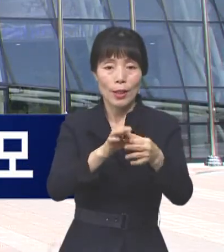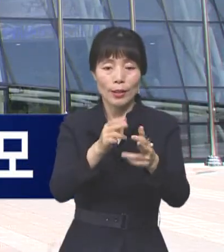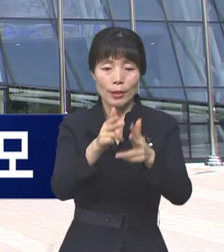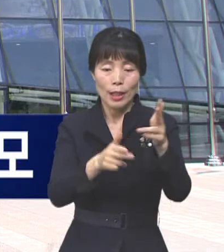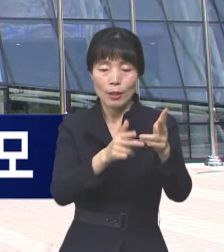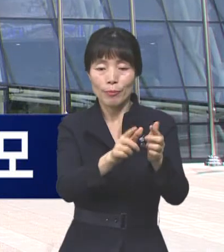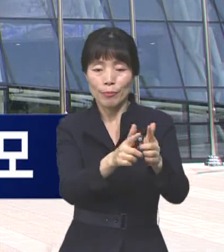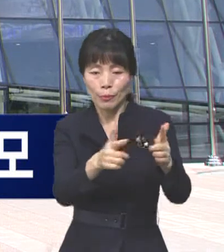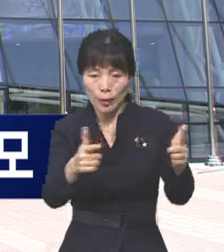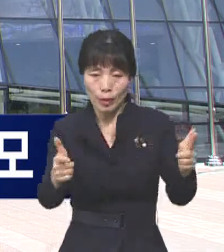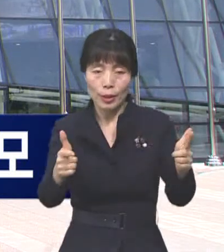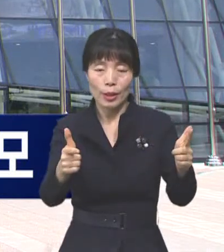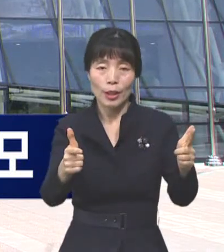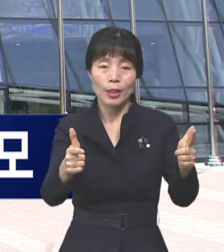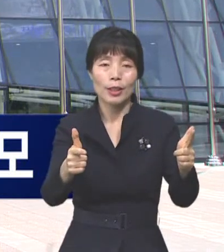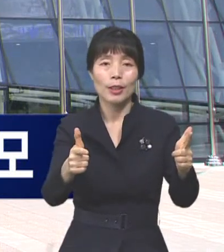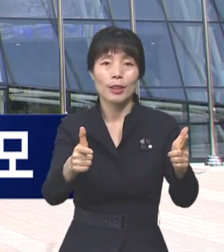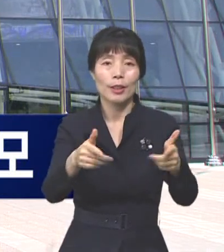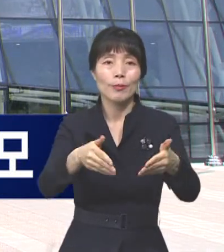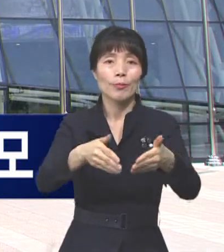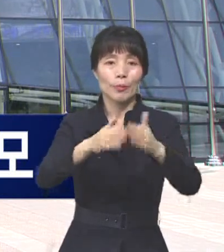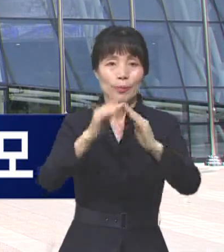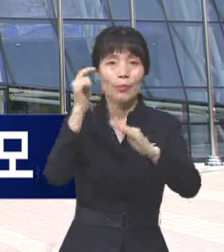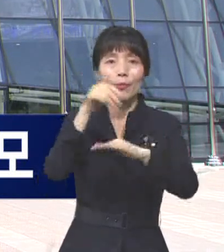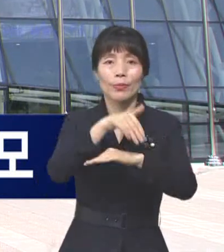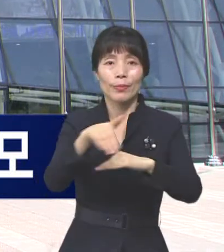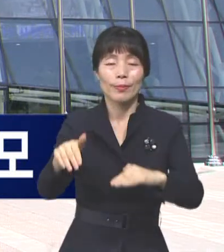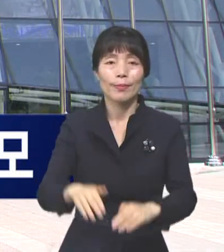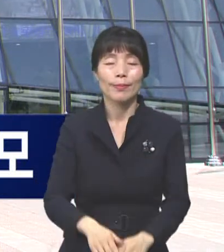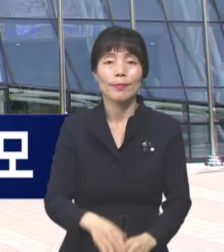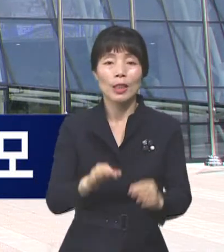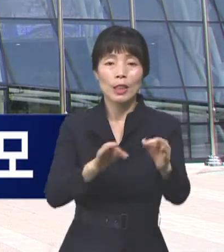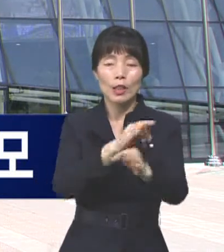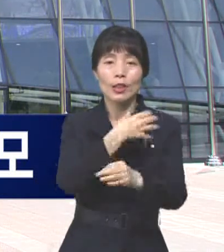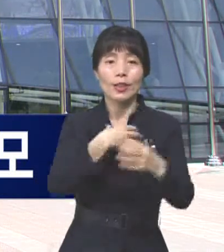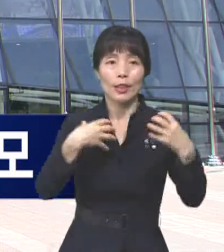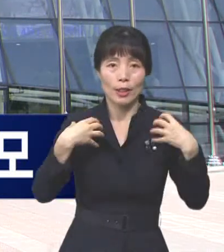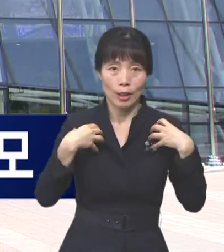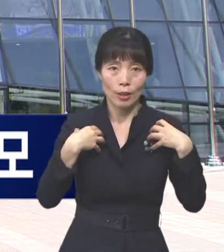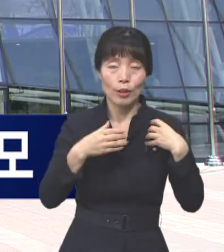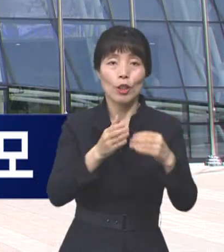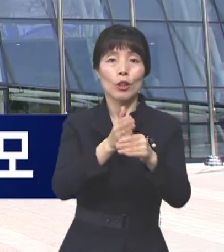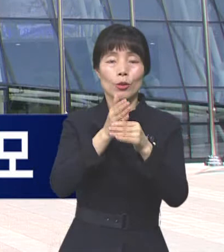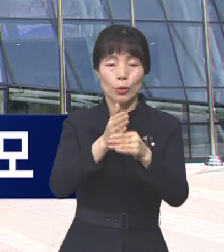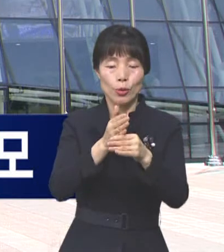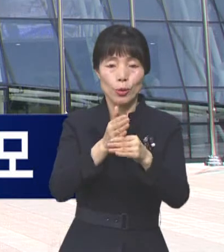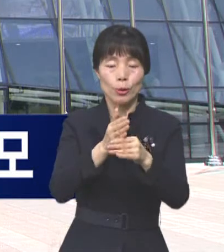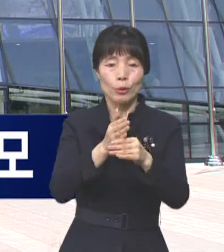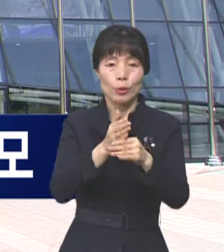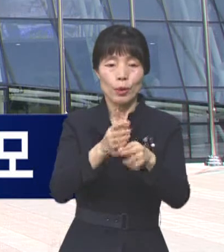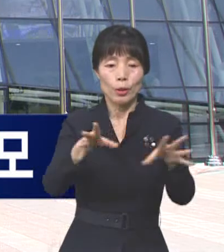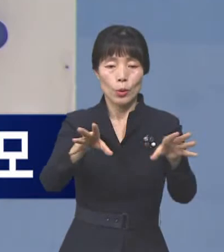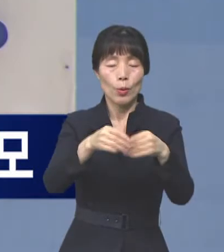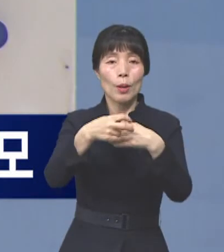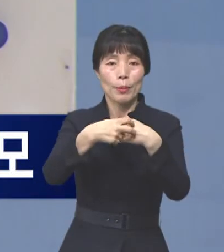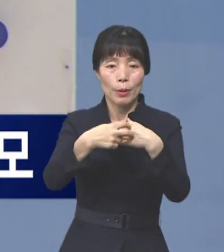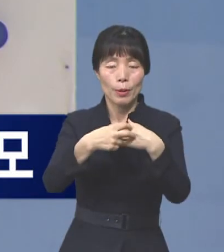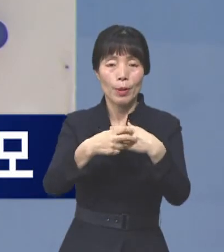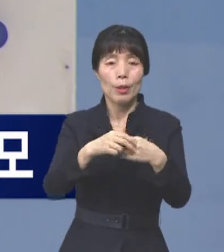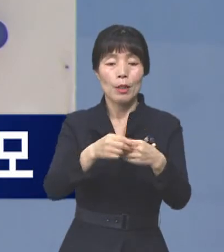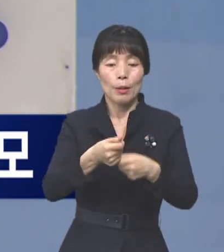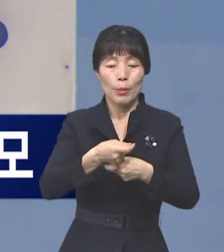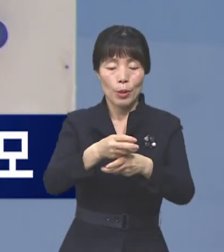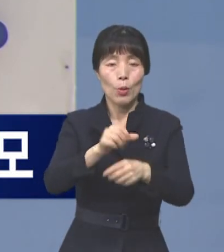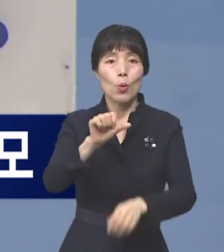상업시설을 포함하는 의료복합타운으로 조성됩니다. 경제청은 이 중 앵커 역할을 할 종합병원 규모를 최소